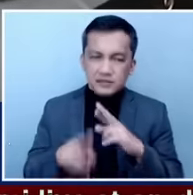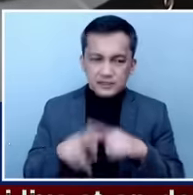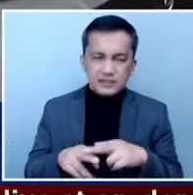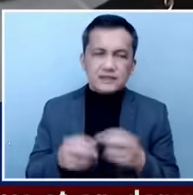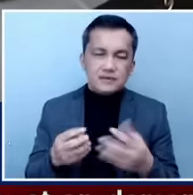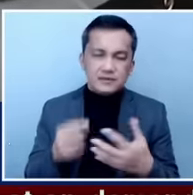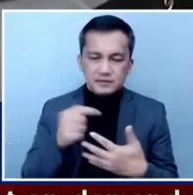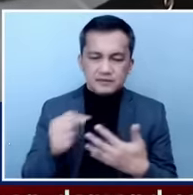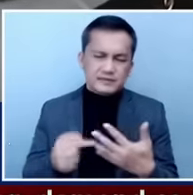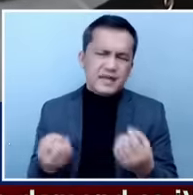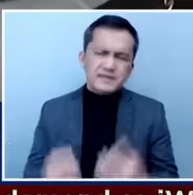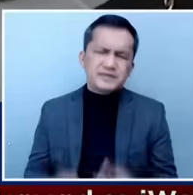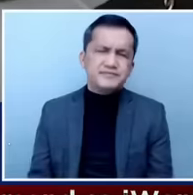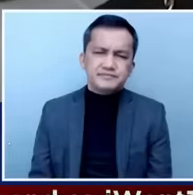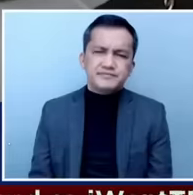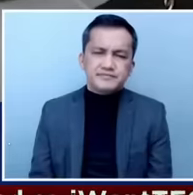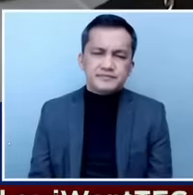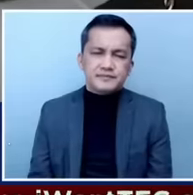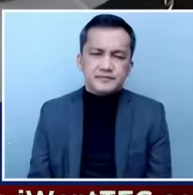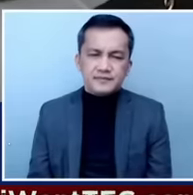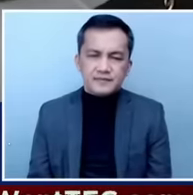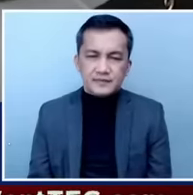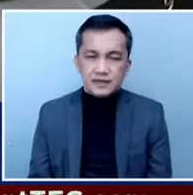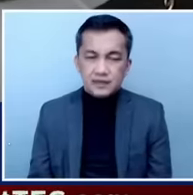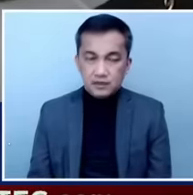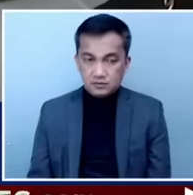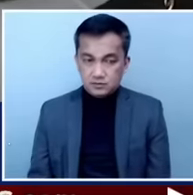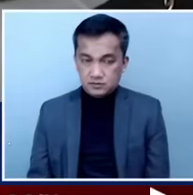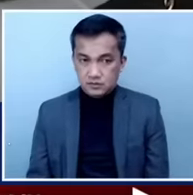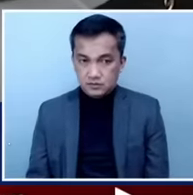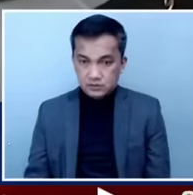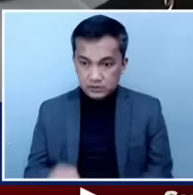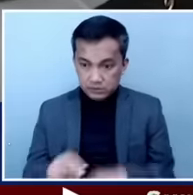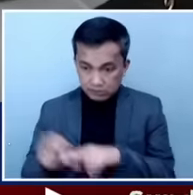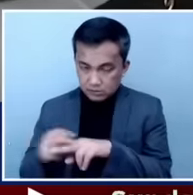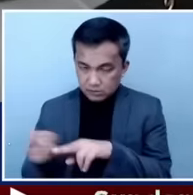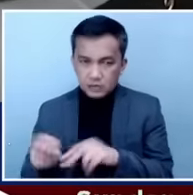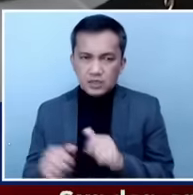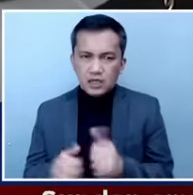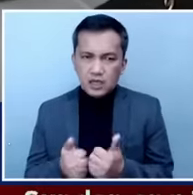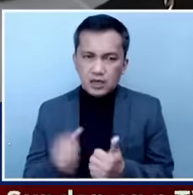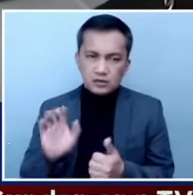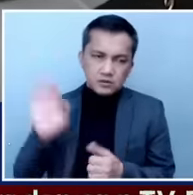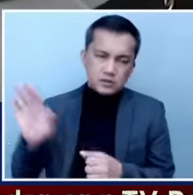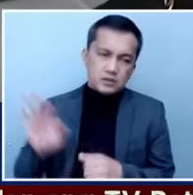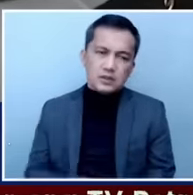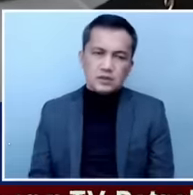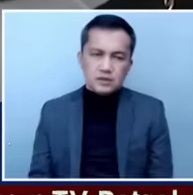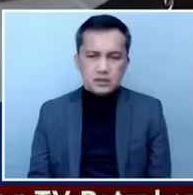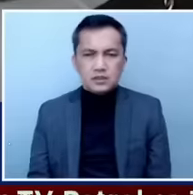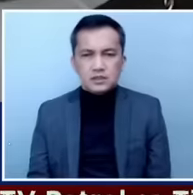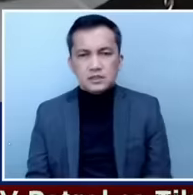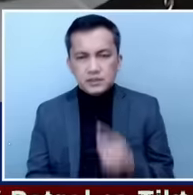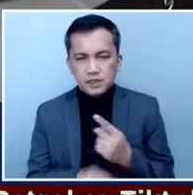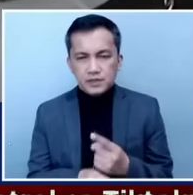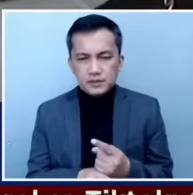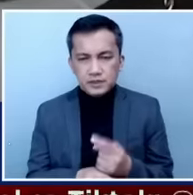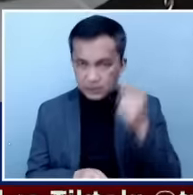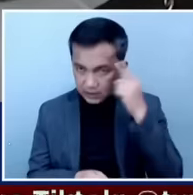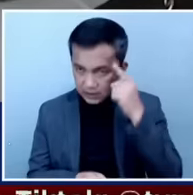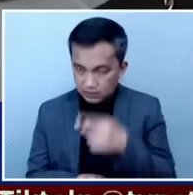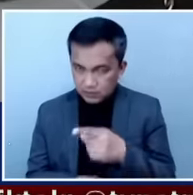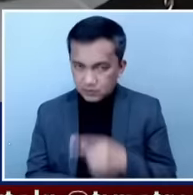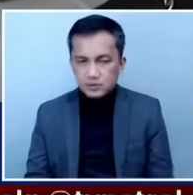Tapos, halos lahat i-discount mo. Eh, paano naman sila? Dapat, naisip mo rin